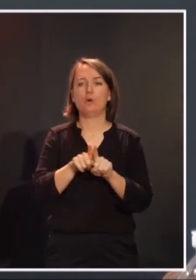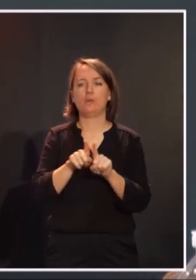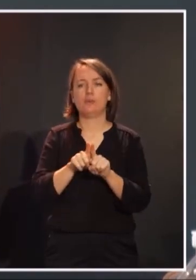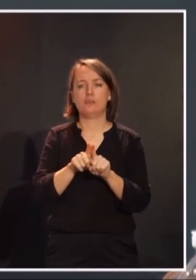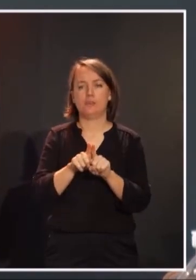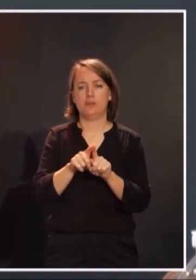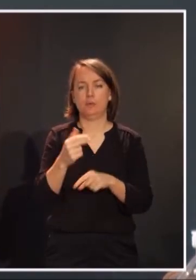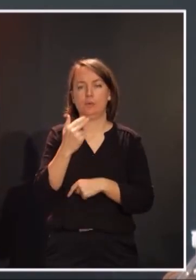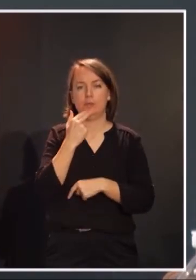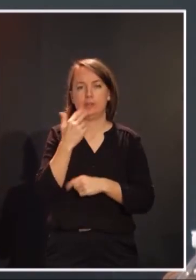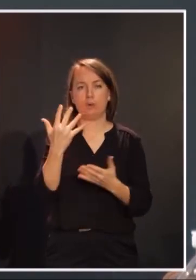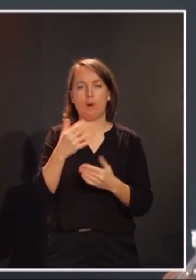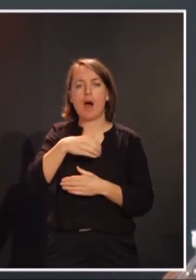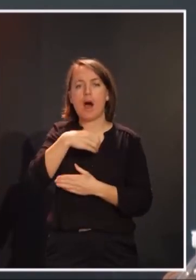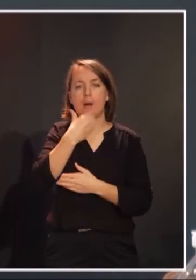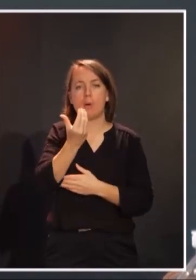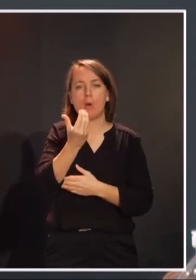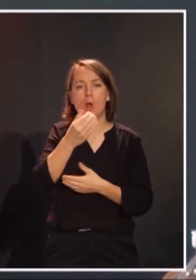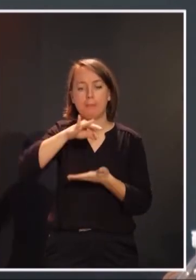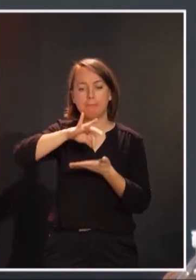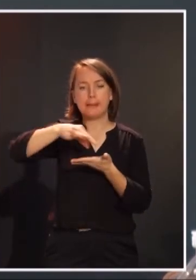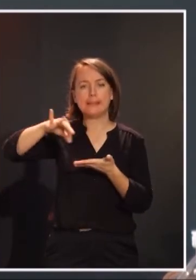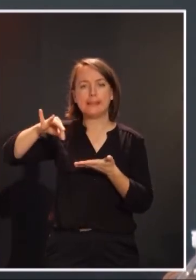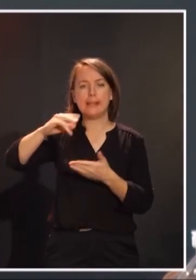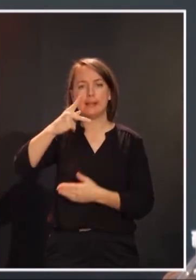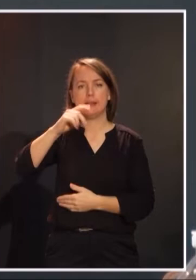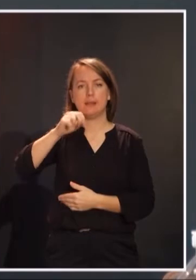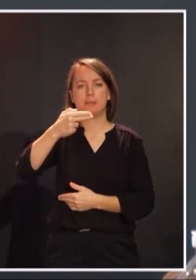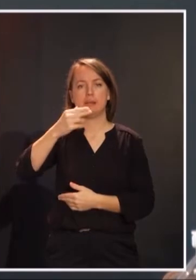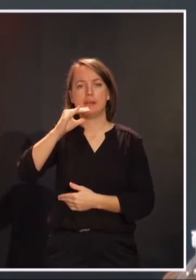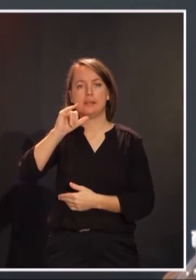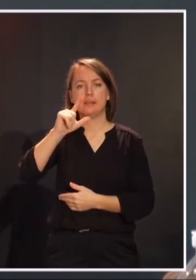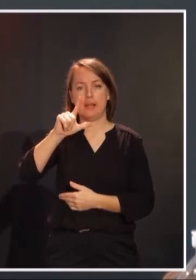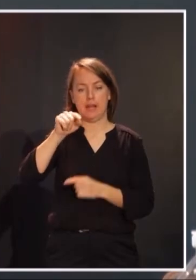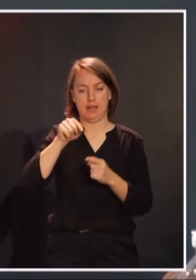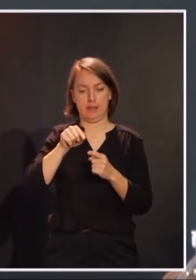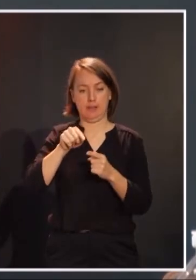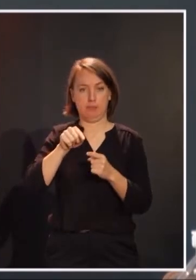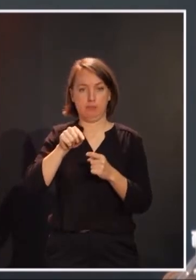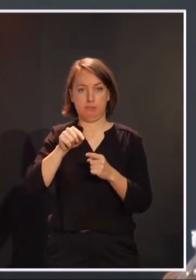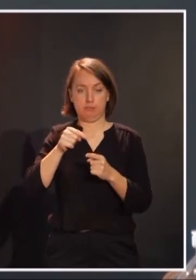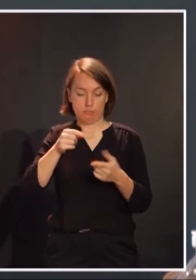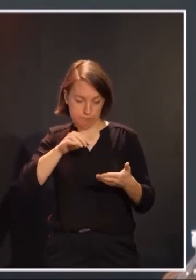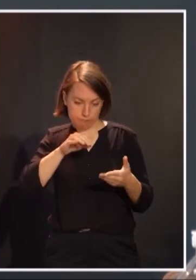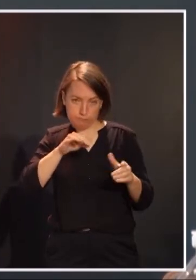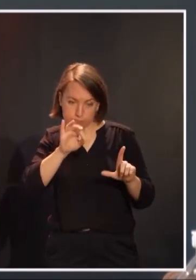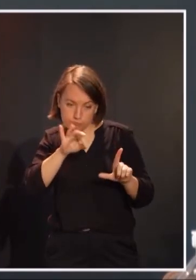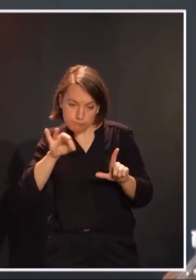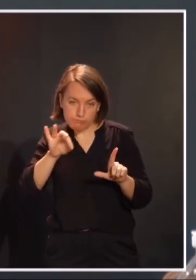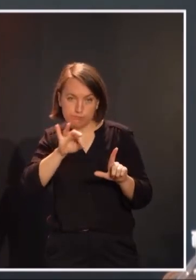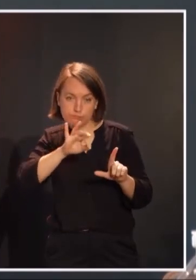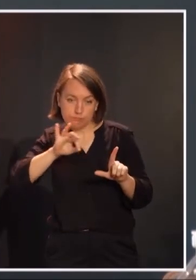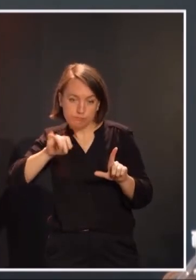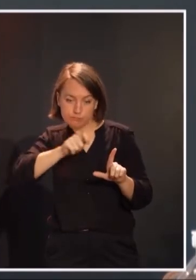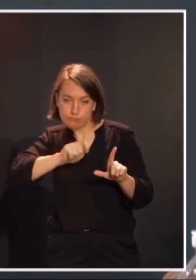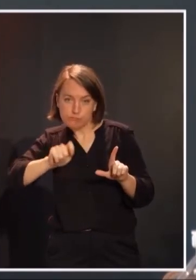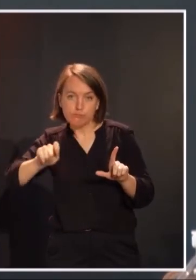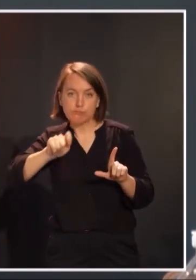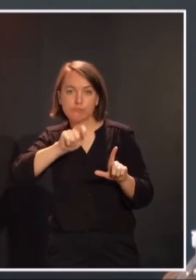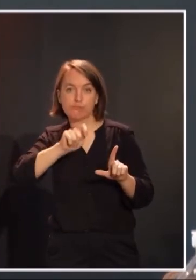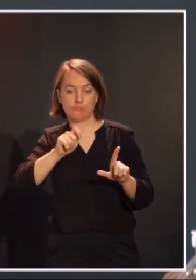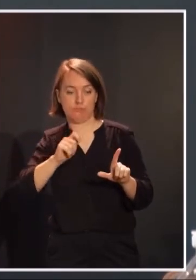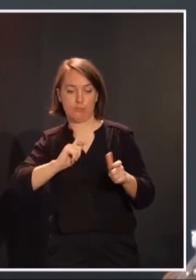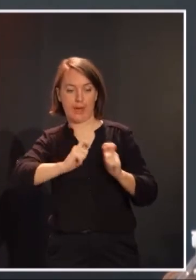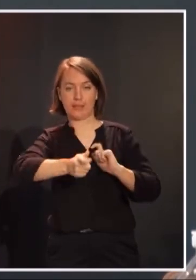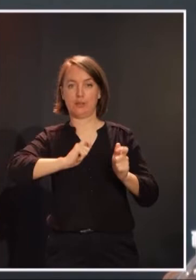qui facilite en fait l'interaction quand même avec la tablette et qui va aussi lui permettre de pouvoir faire des schémas